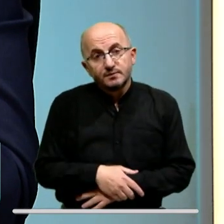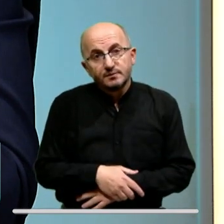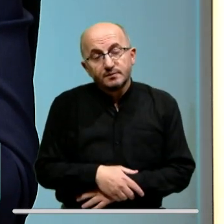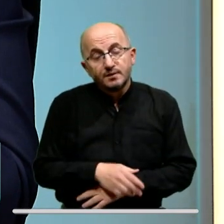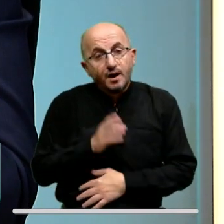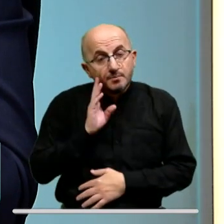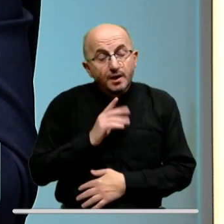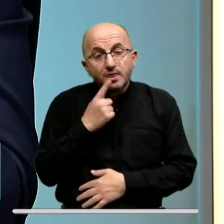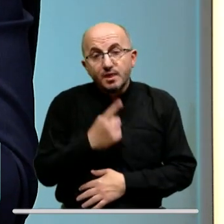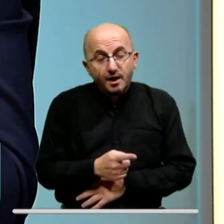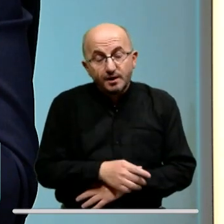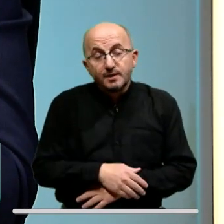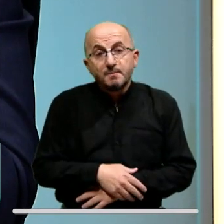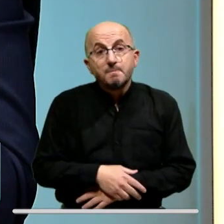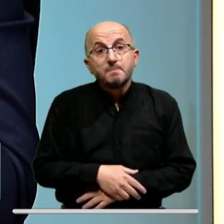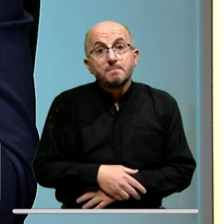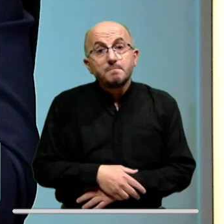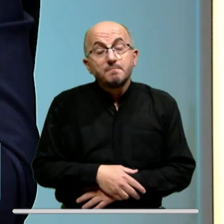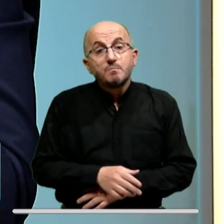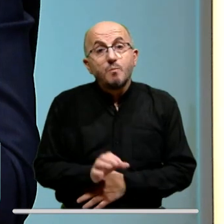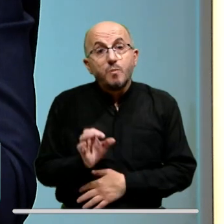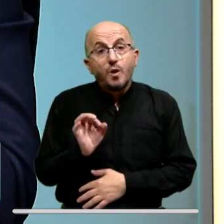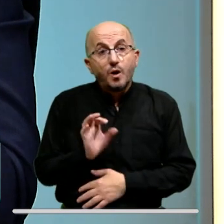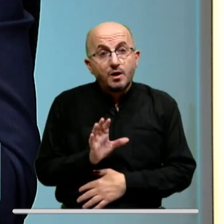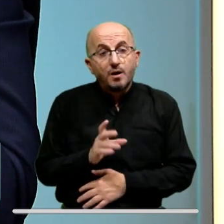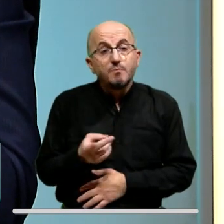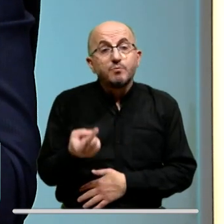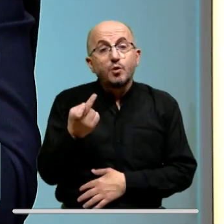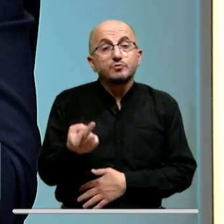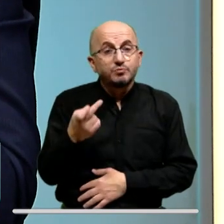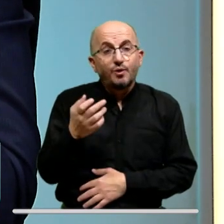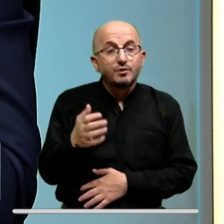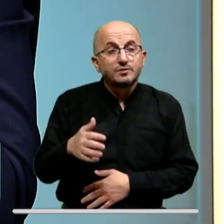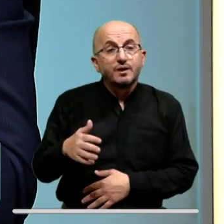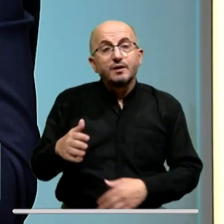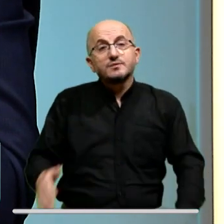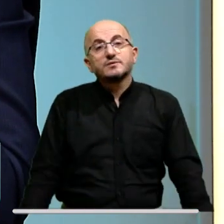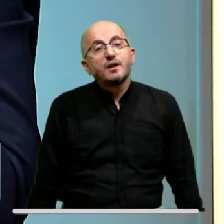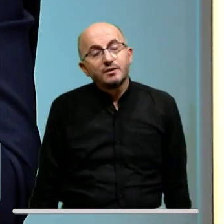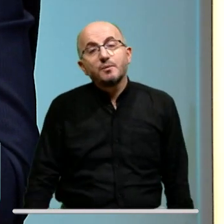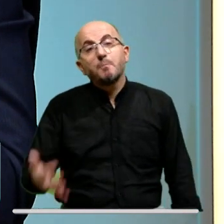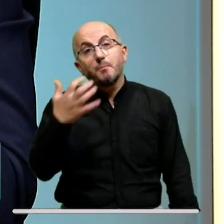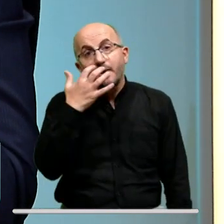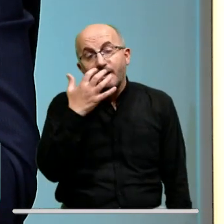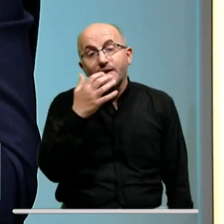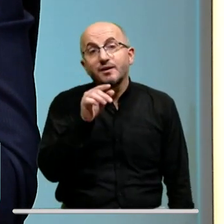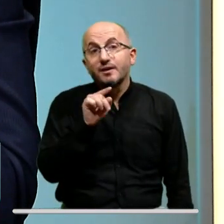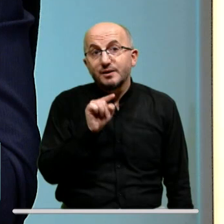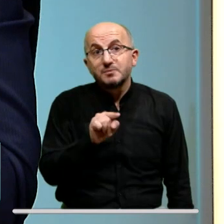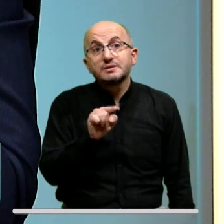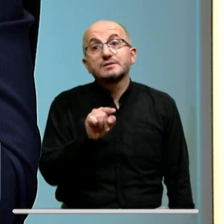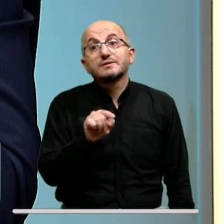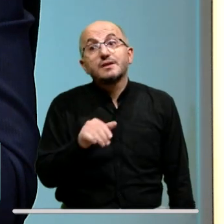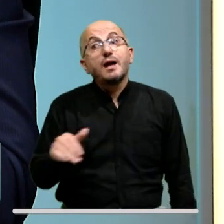Efendim amin der. Bence böyle boş boş durup ellerini yana salmasından